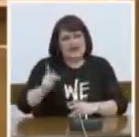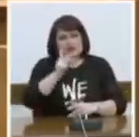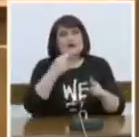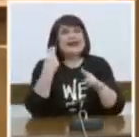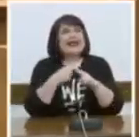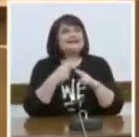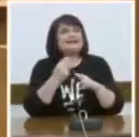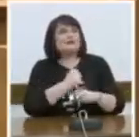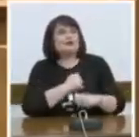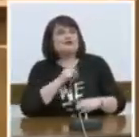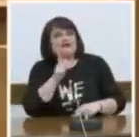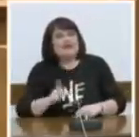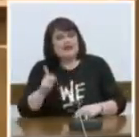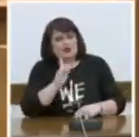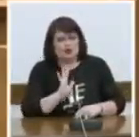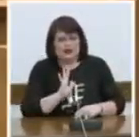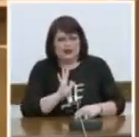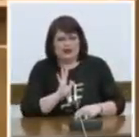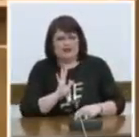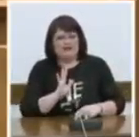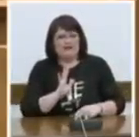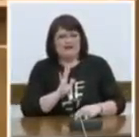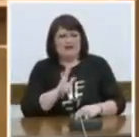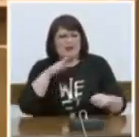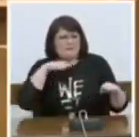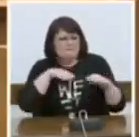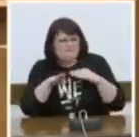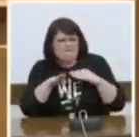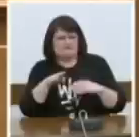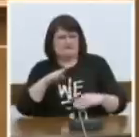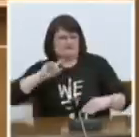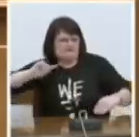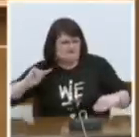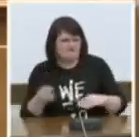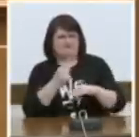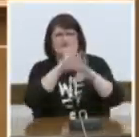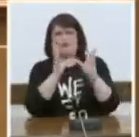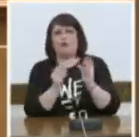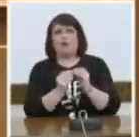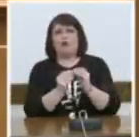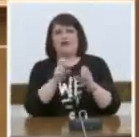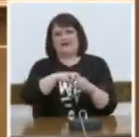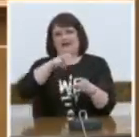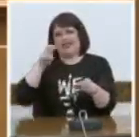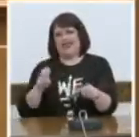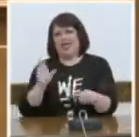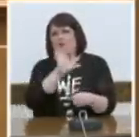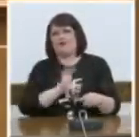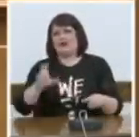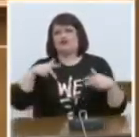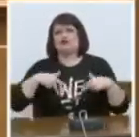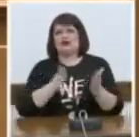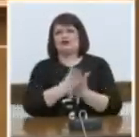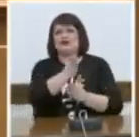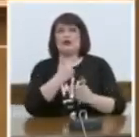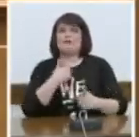κοινωνίας. Γιατί απέναντι σε μισαλλοδοξία, σε σκοτεινές απόψεις, σε θεωρίες που μας μακρύνουν από την Ευρώπη και από το κράτος δικαίου, εμείς καλούμε όλους